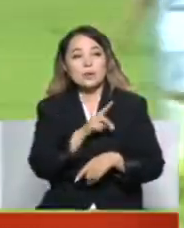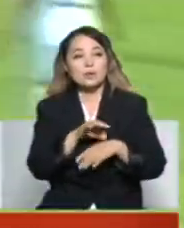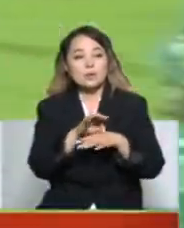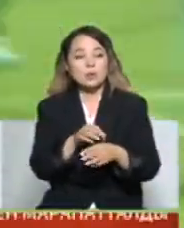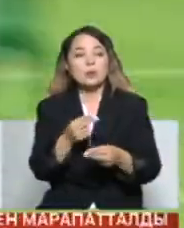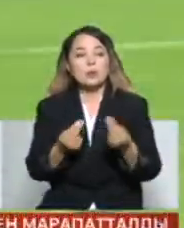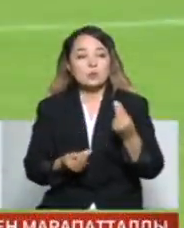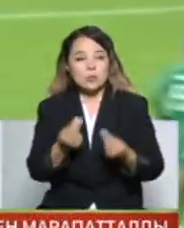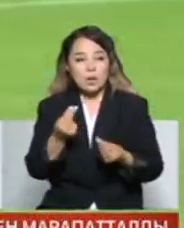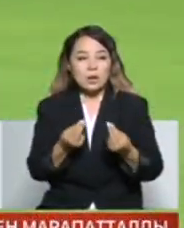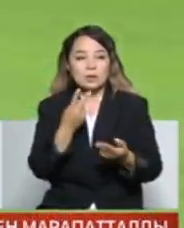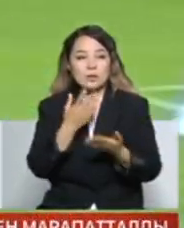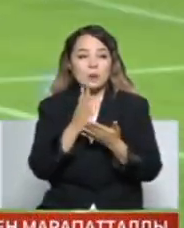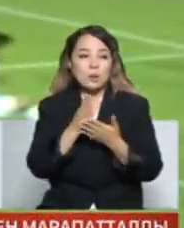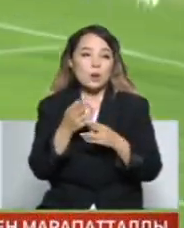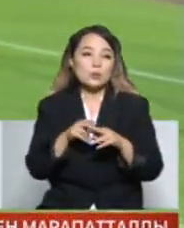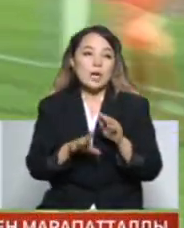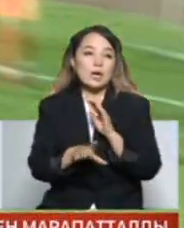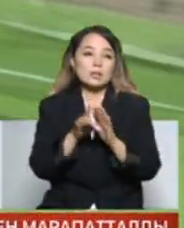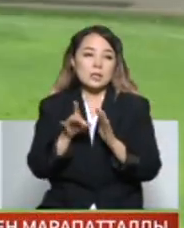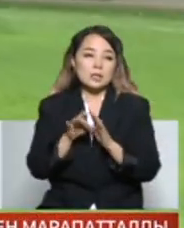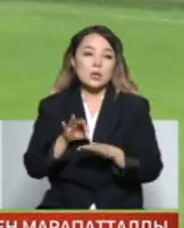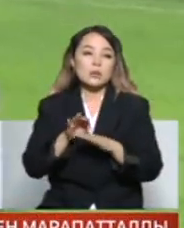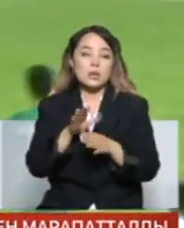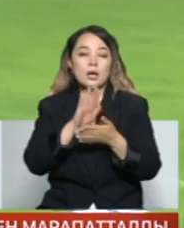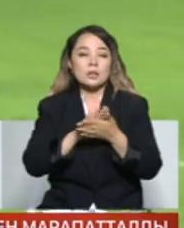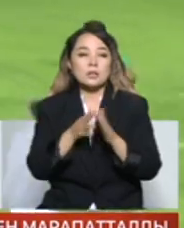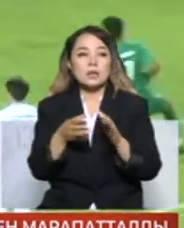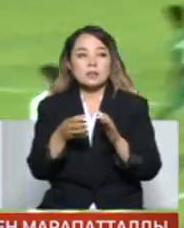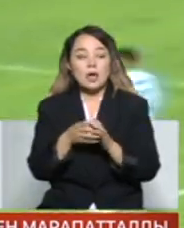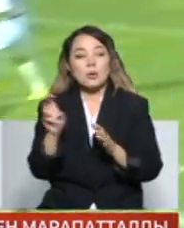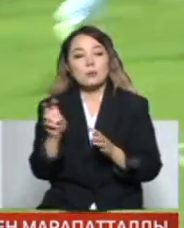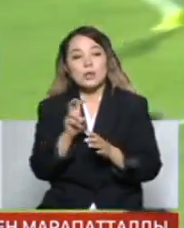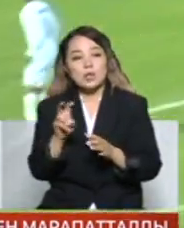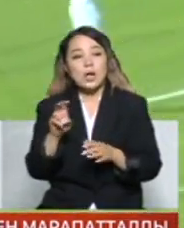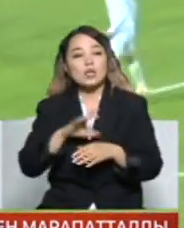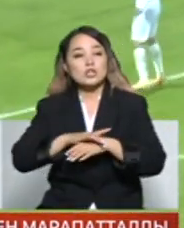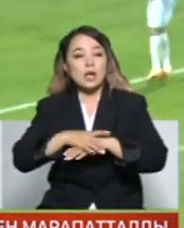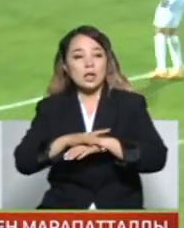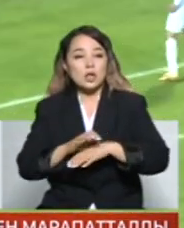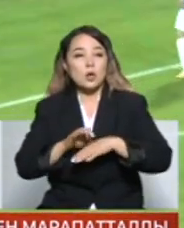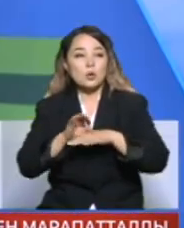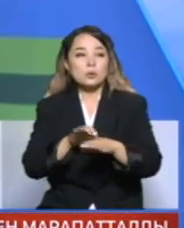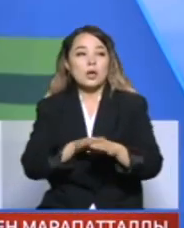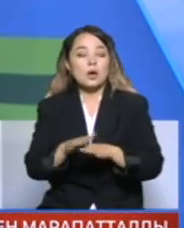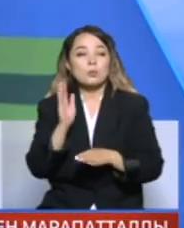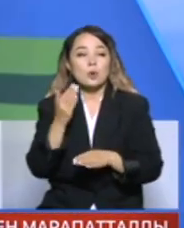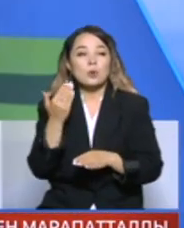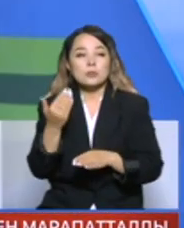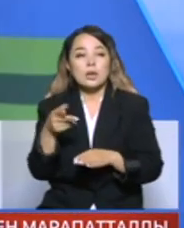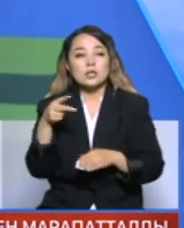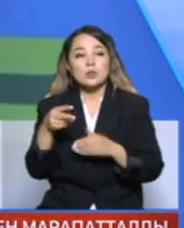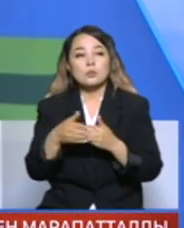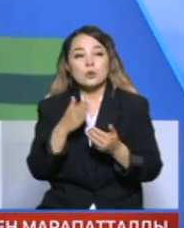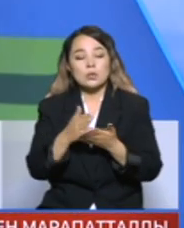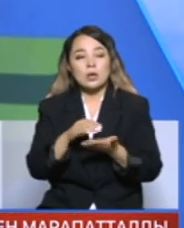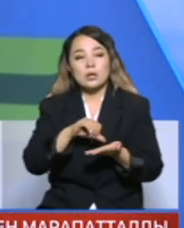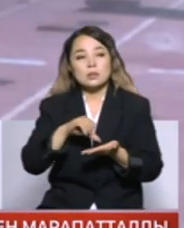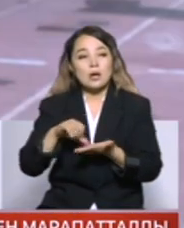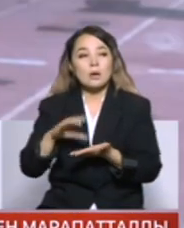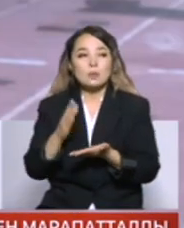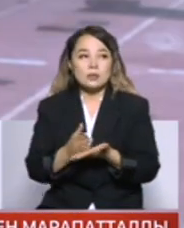таптырмас алаңына айналды. Биылғы іріктеу кезеңі елімізден бөлек Бішкек пен Ташкент қалаларында да өткізілді. Оған 2000-ға тарта өрен